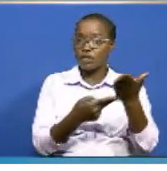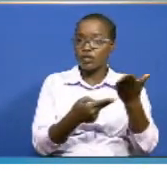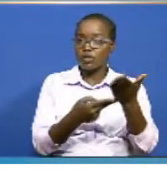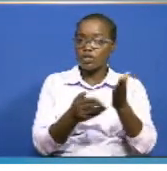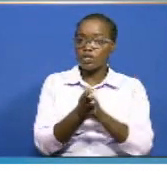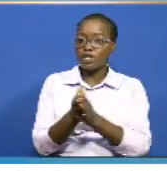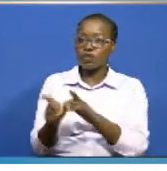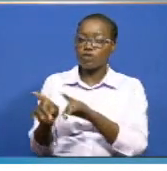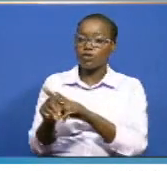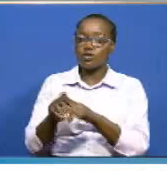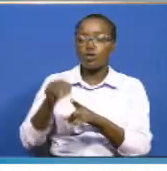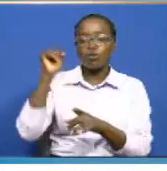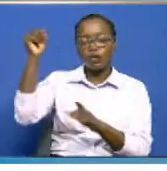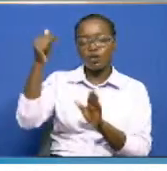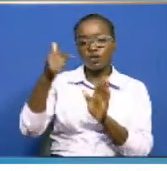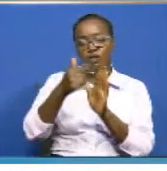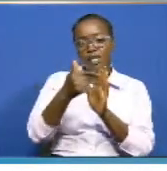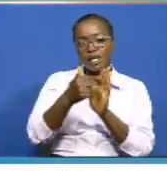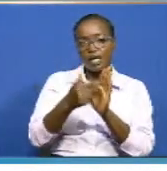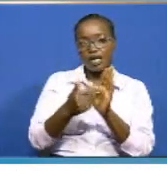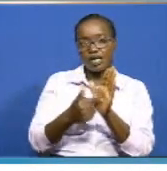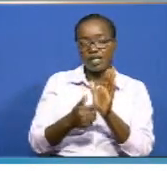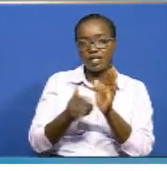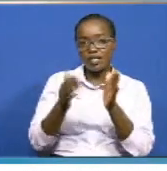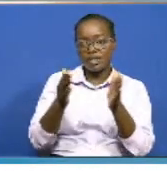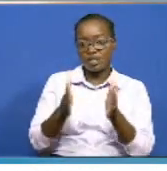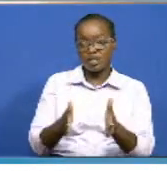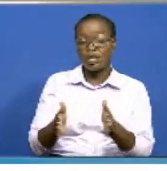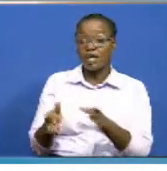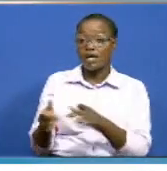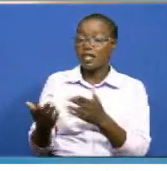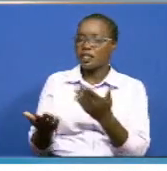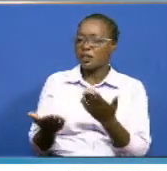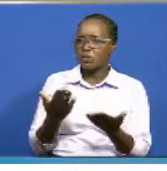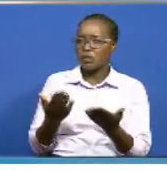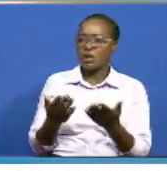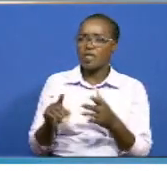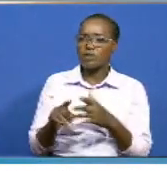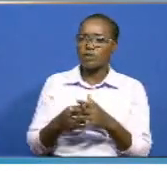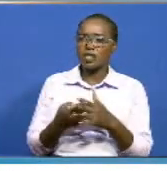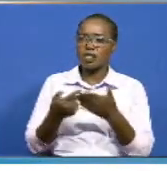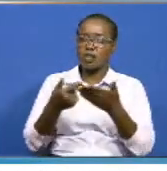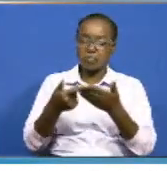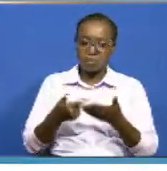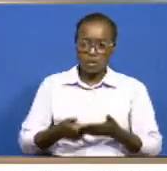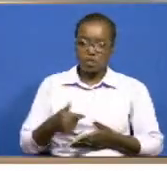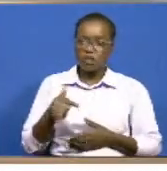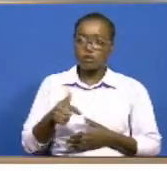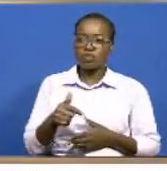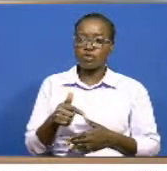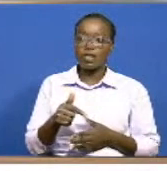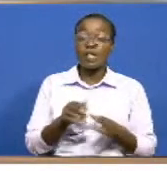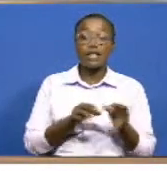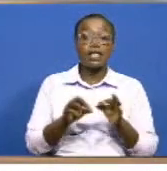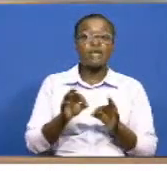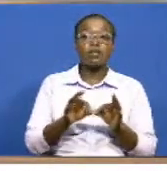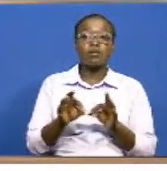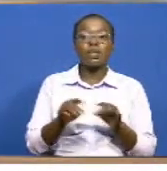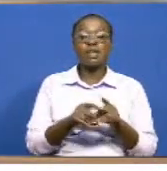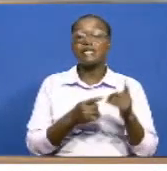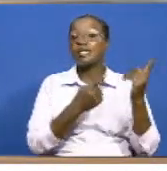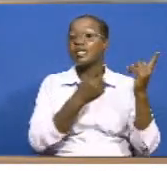vile mchanganuzi wa masuala ya kisiasa. Na pengine Bivon, tunapoanza tu umueleze mtazamaji kama mtaalamu